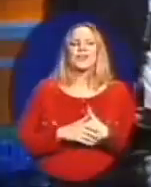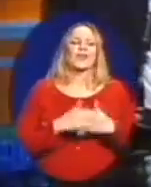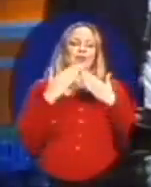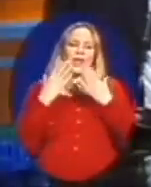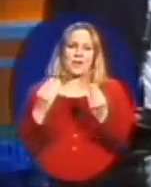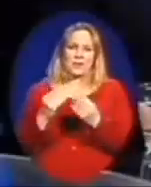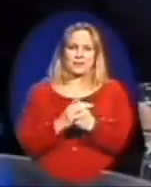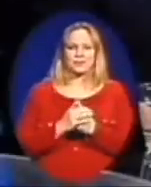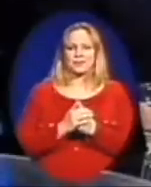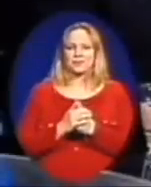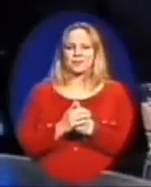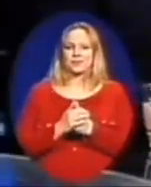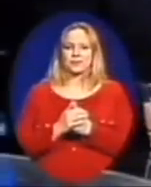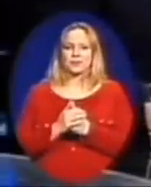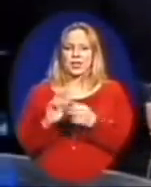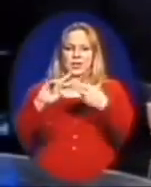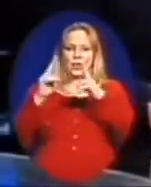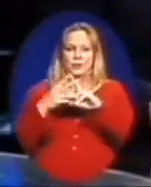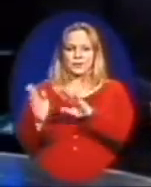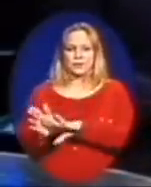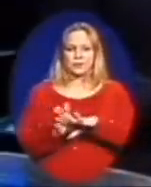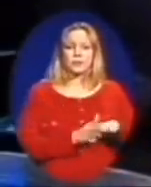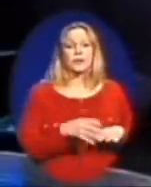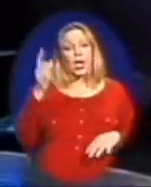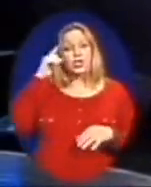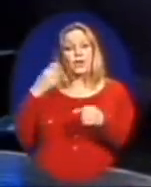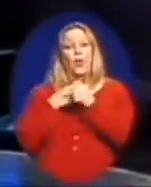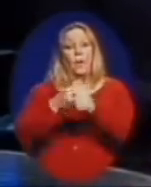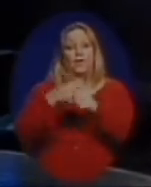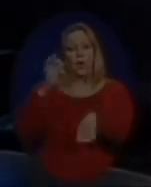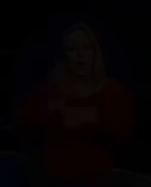תודה רבה. חשבנו שמאבק הרופאים מאחורינו.